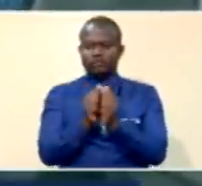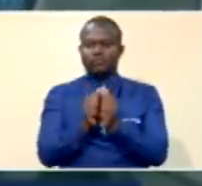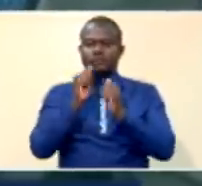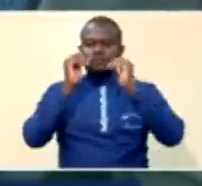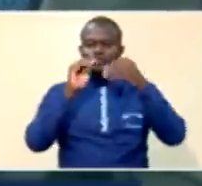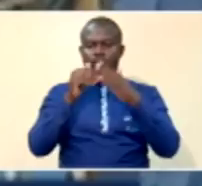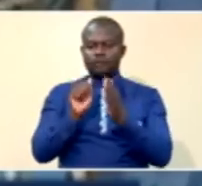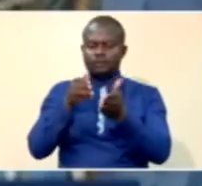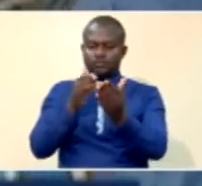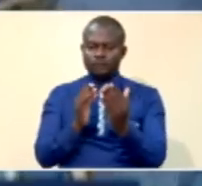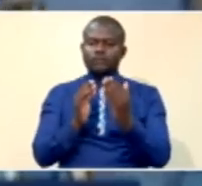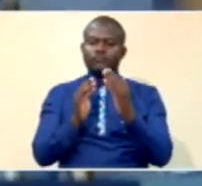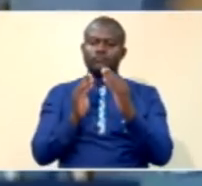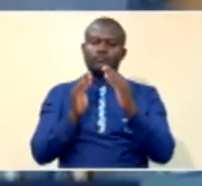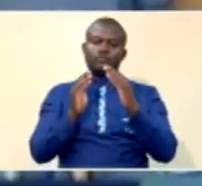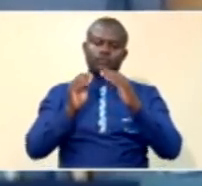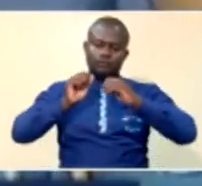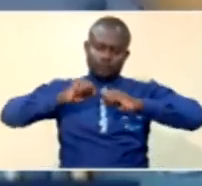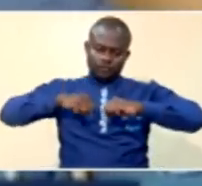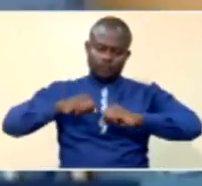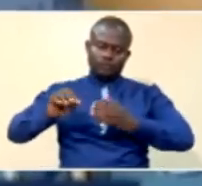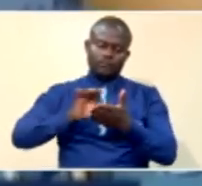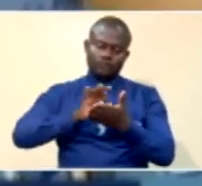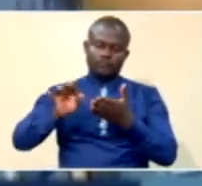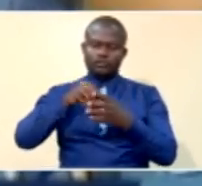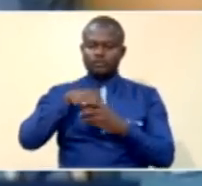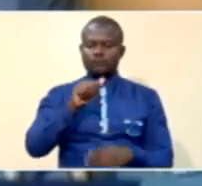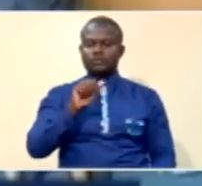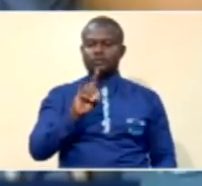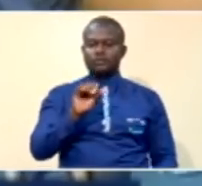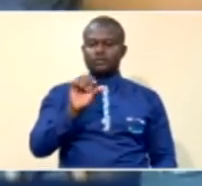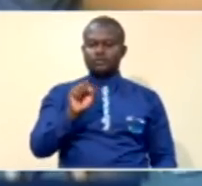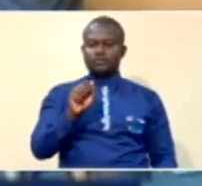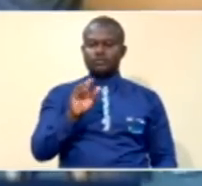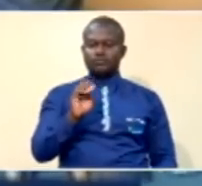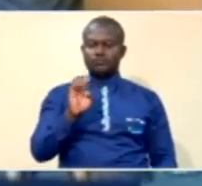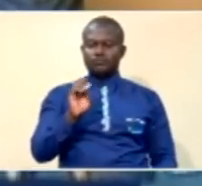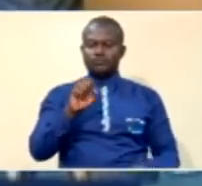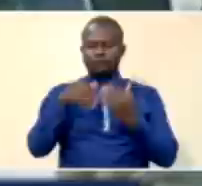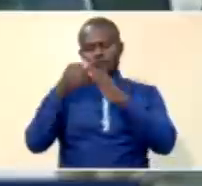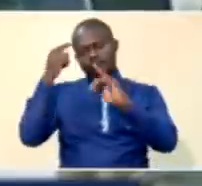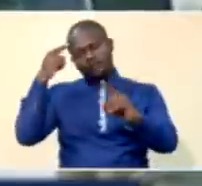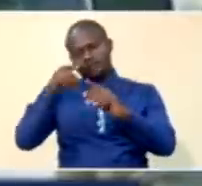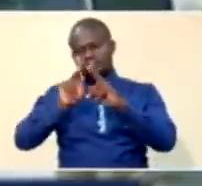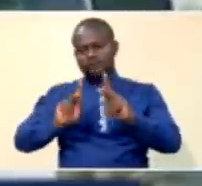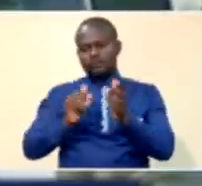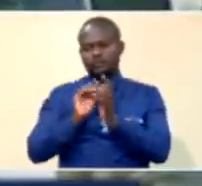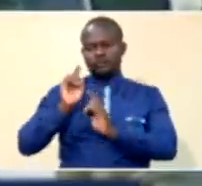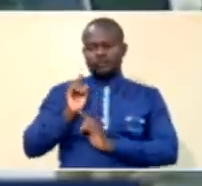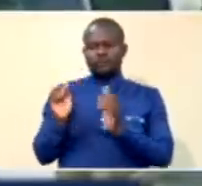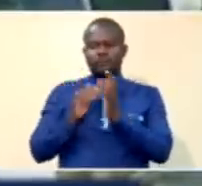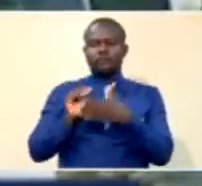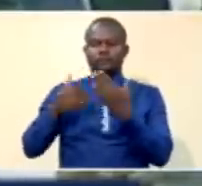y'urwego rukurikirana ishyirwa mu bikorwa ry'amasezerano yashyiriweho umukono ya Addis Abeba muri Ethiopia agamije amahoro n'umutekano